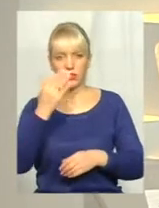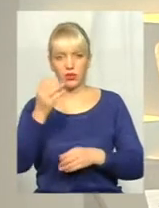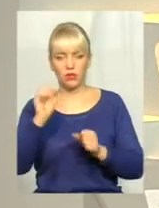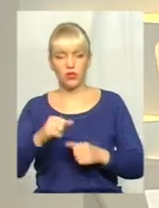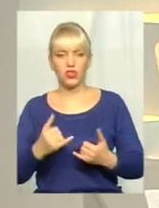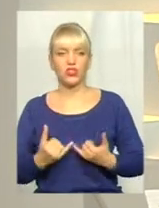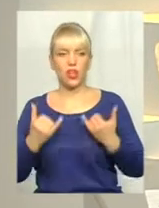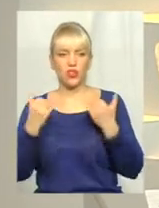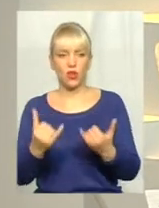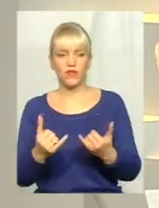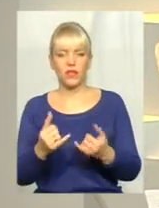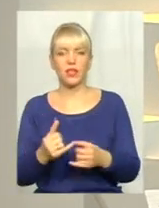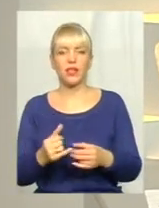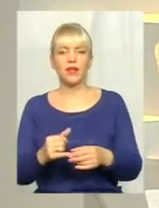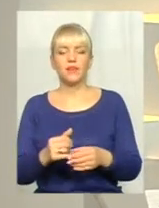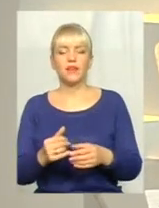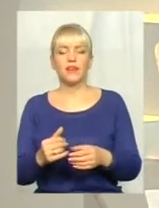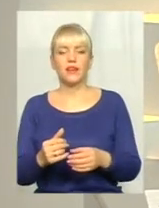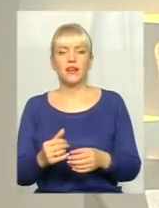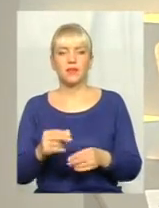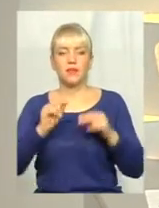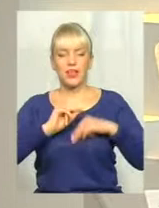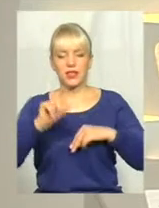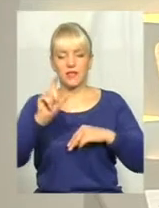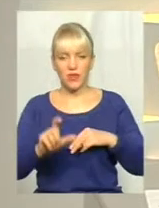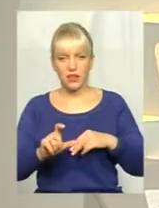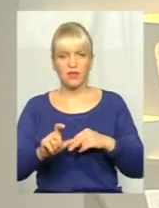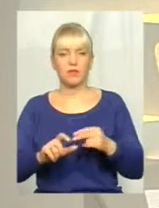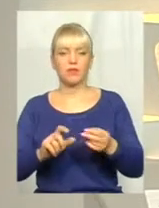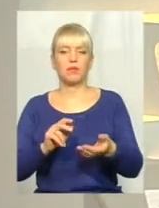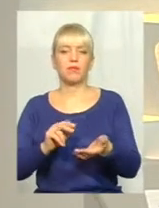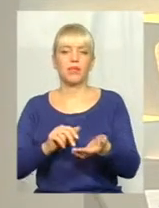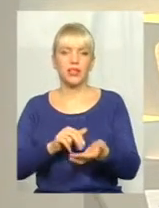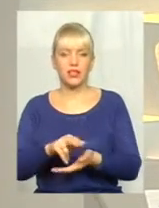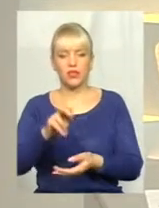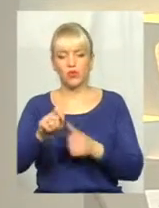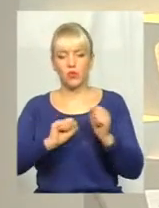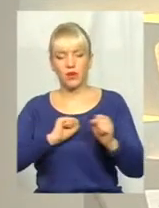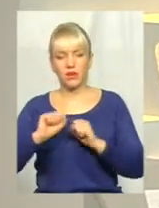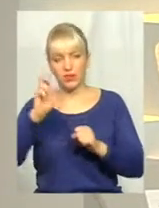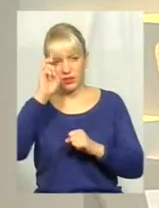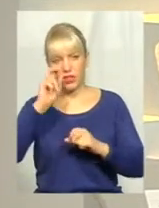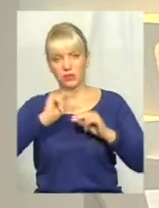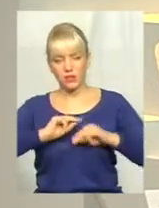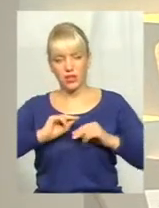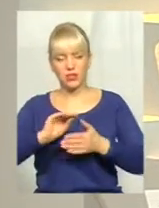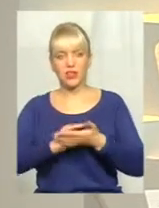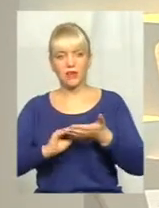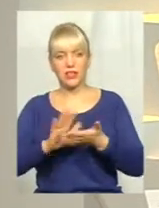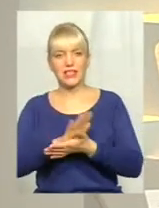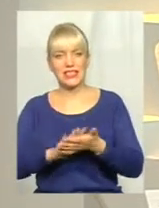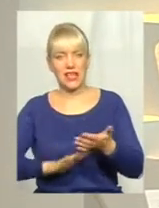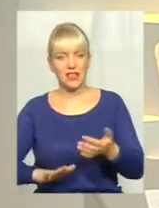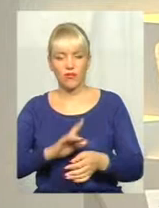шановний найманий працівник, прийти в управління Держпраці, написати заяву, не обов'язково тобі